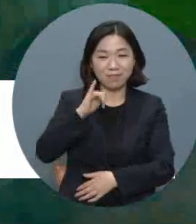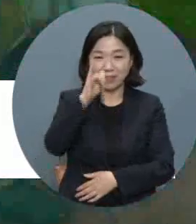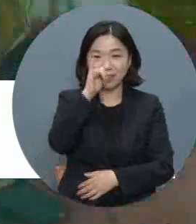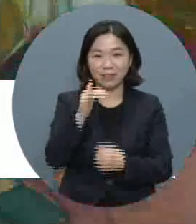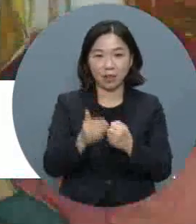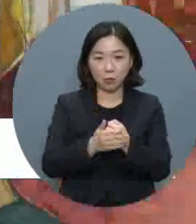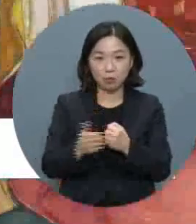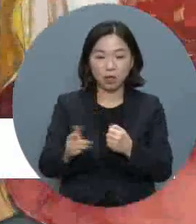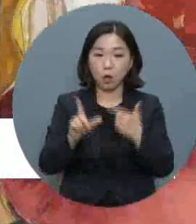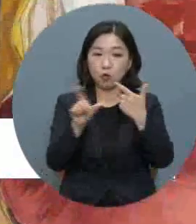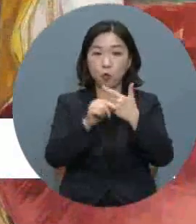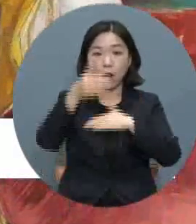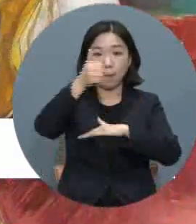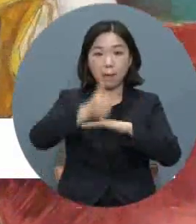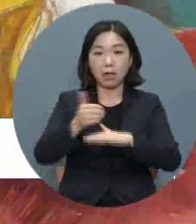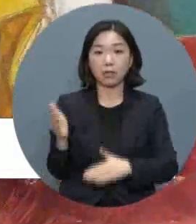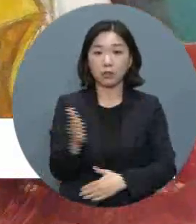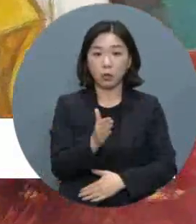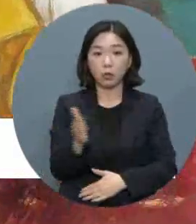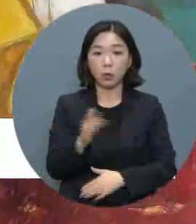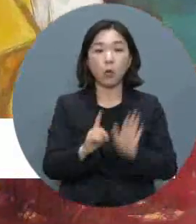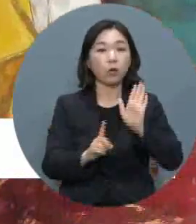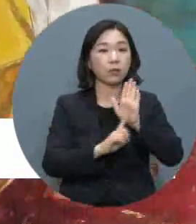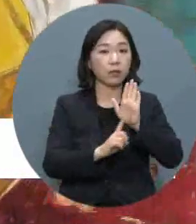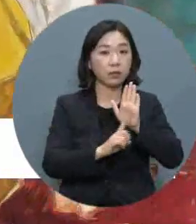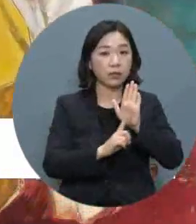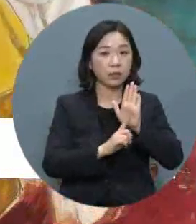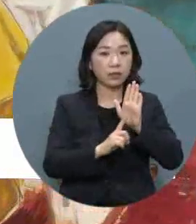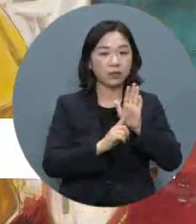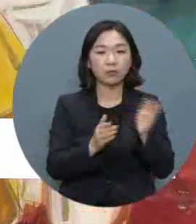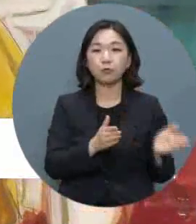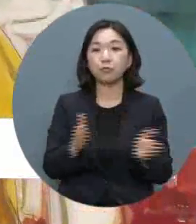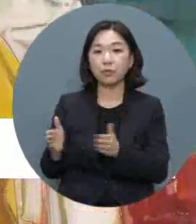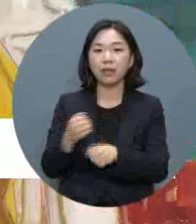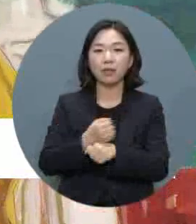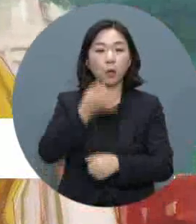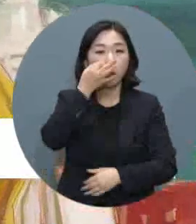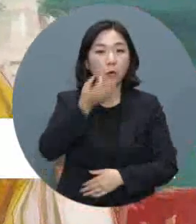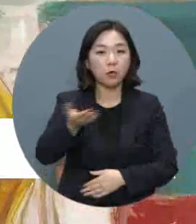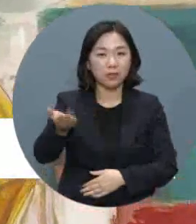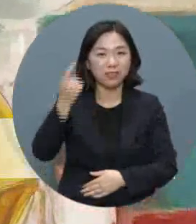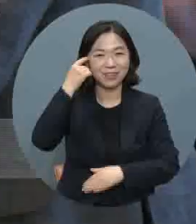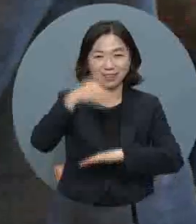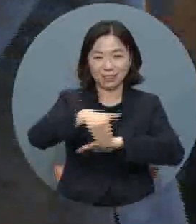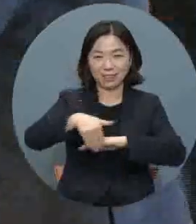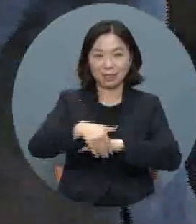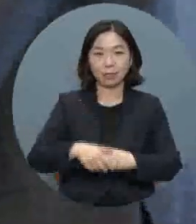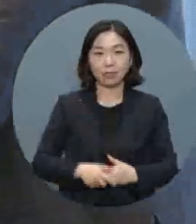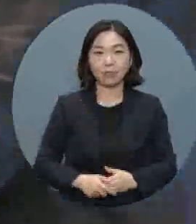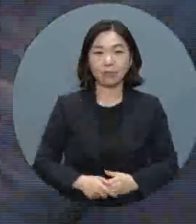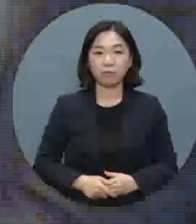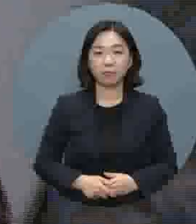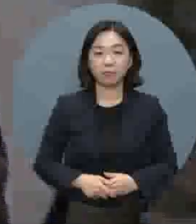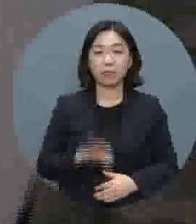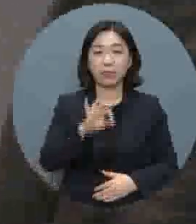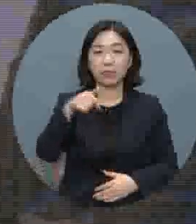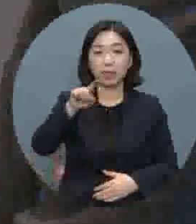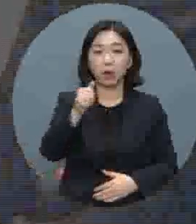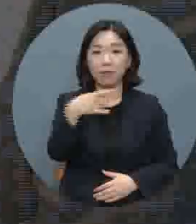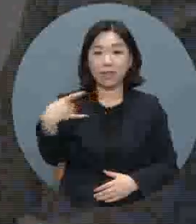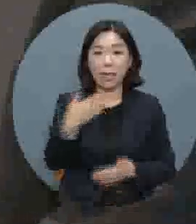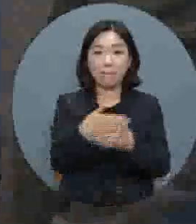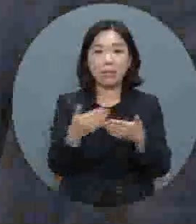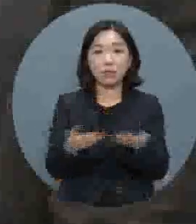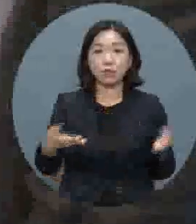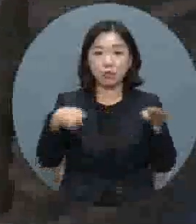하셔서 6월 말경에는 전시를 마련을 해서 보여드릴 생각입니다. 이건희